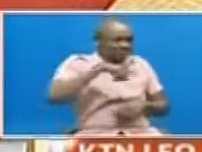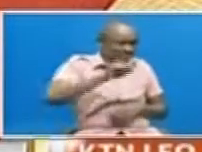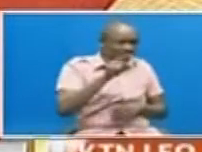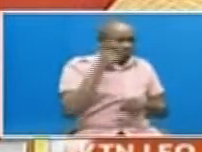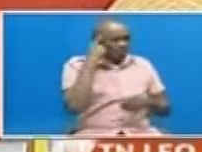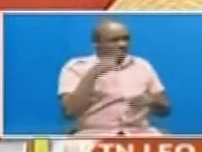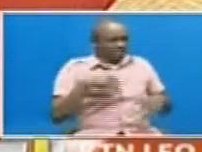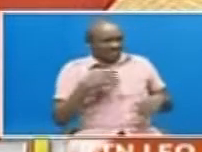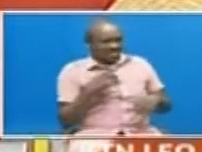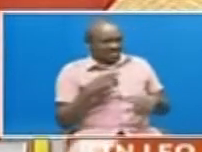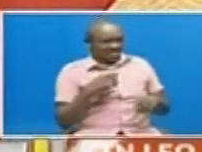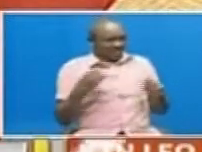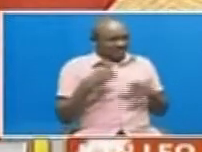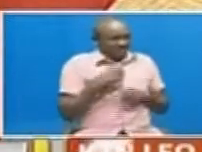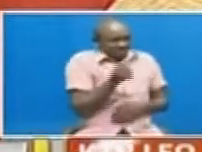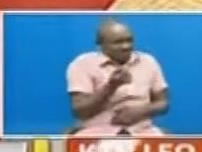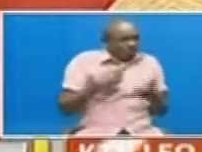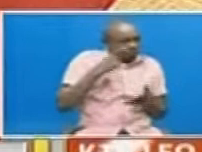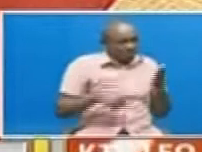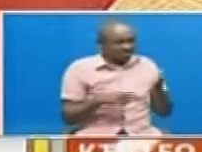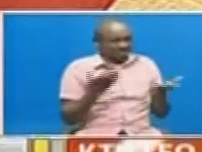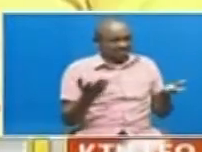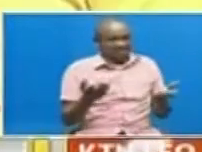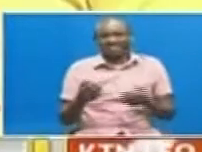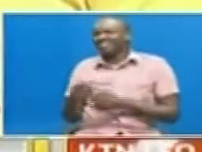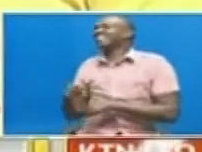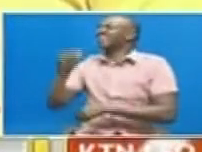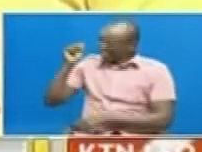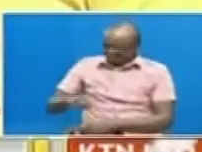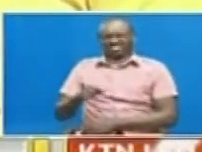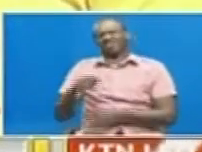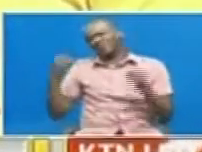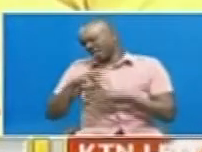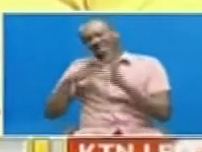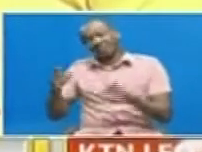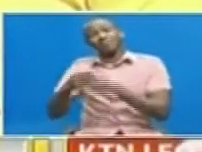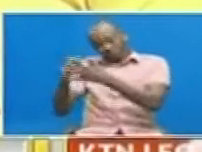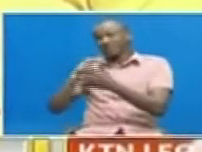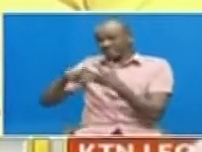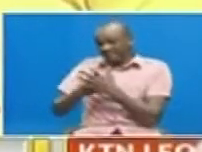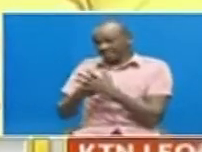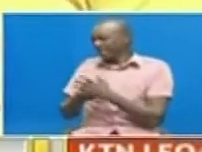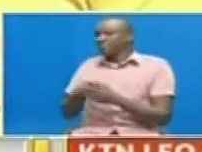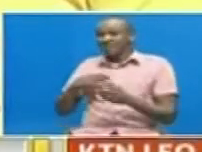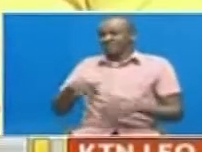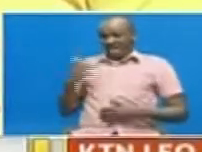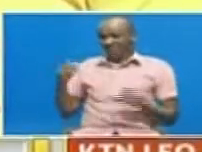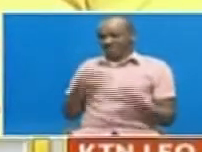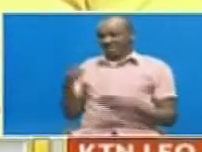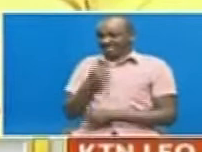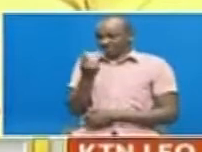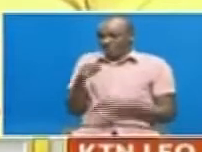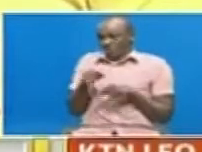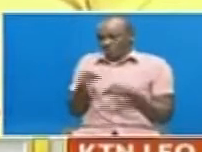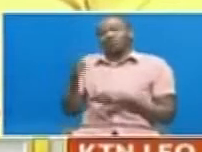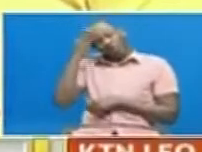pia na kijibaridi kidogo katika finali dhidi ya Algeria, ilikuwa vipi? Yeah, siwezi kudanganya. Kibaridi kilikuwa kabla mechi, kibaridi kilikuwa kingi. Manake